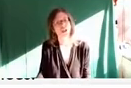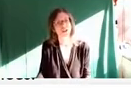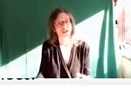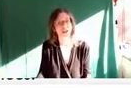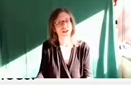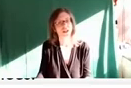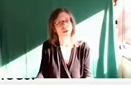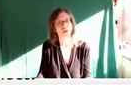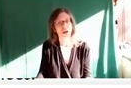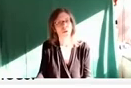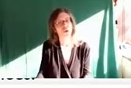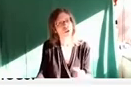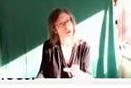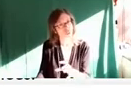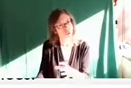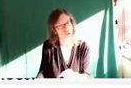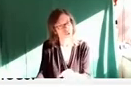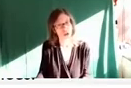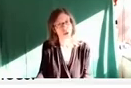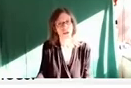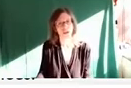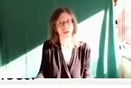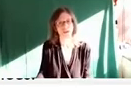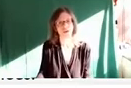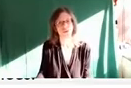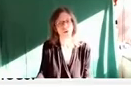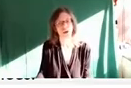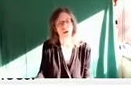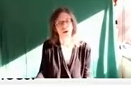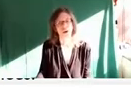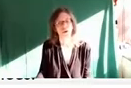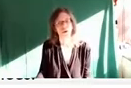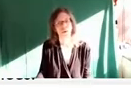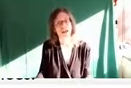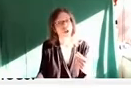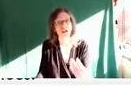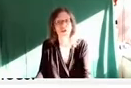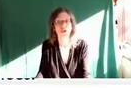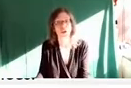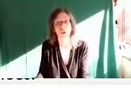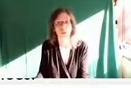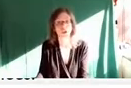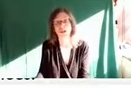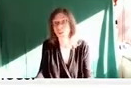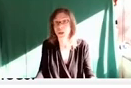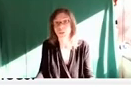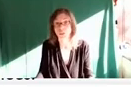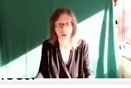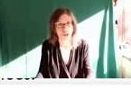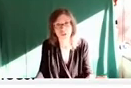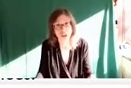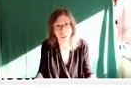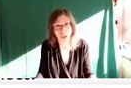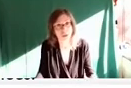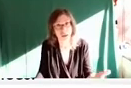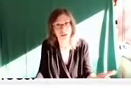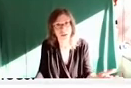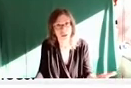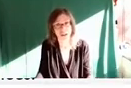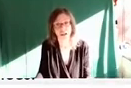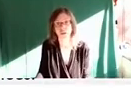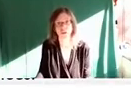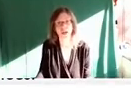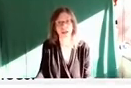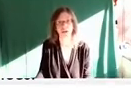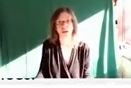« low statistical power », on est plus dans le quantitatif. Les données ne sont simplement pas disponibles, donc évidemment,